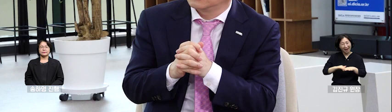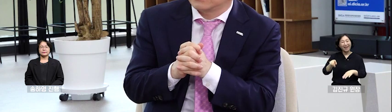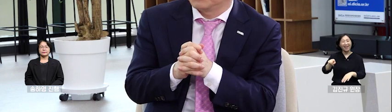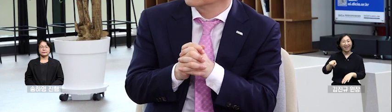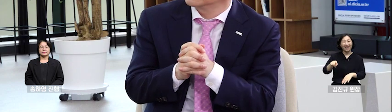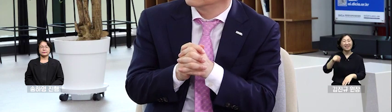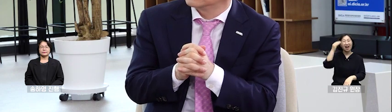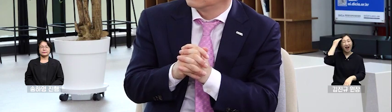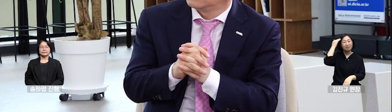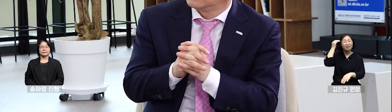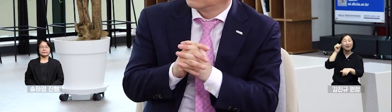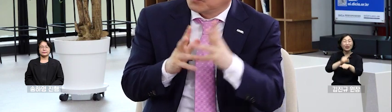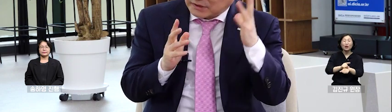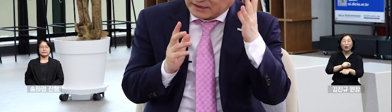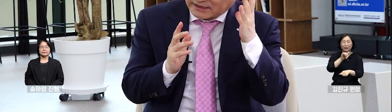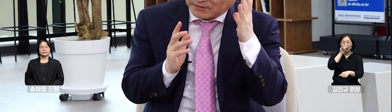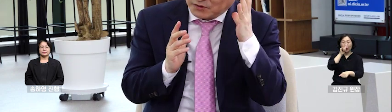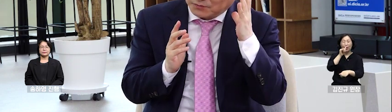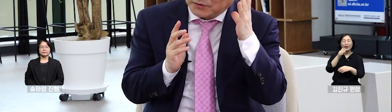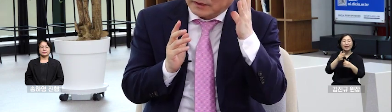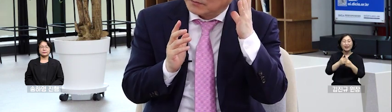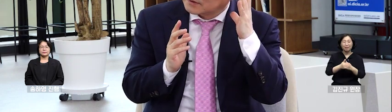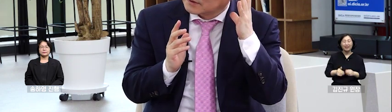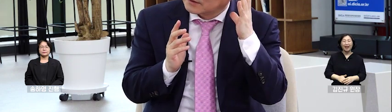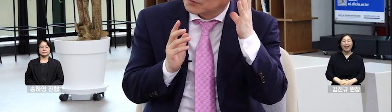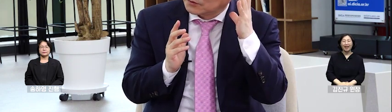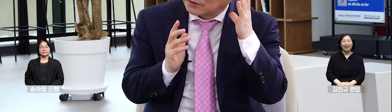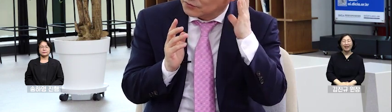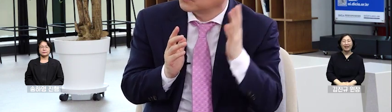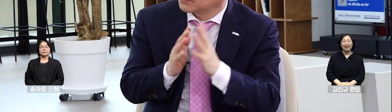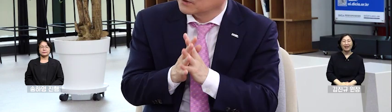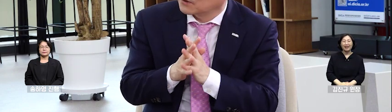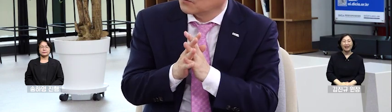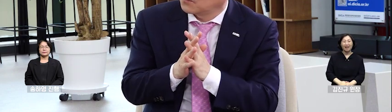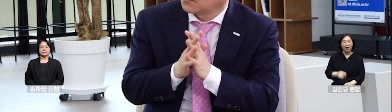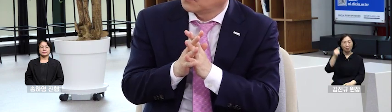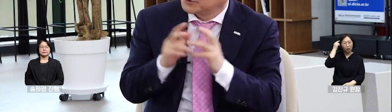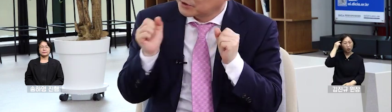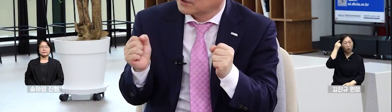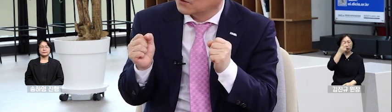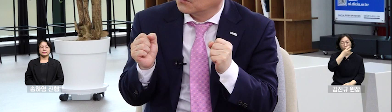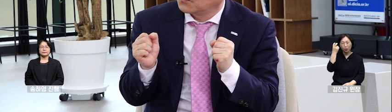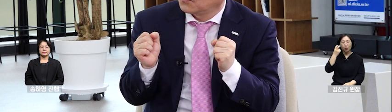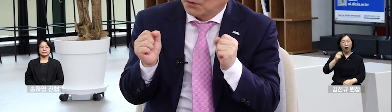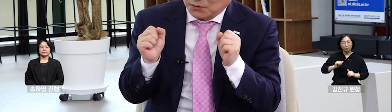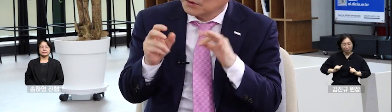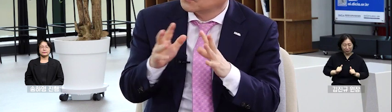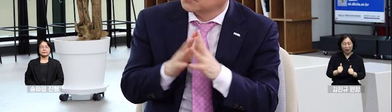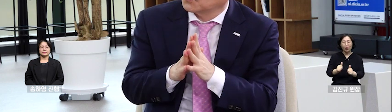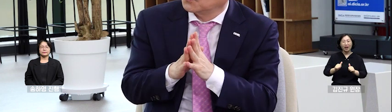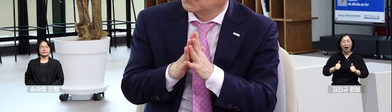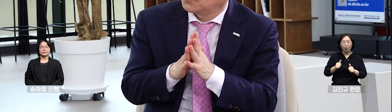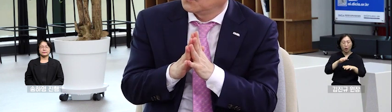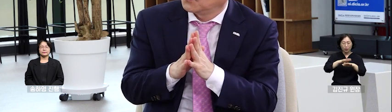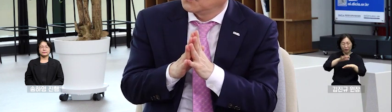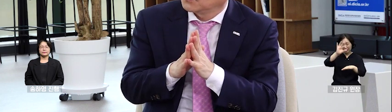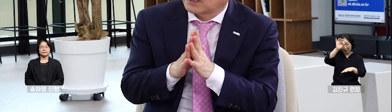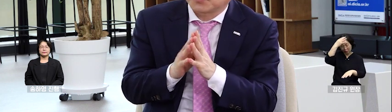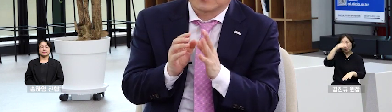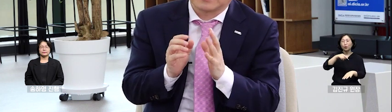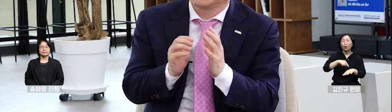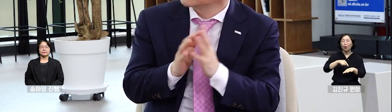않습니까 앞으로 저는 뭐 사실 대한민국 분들이 뭐 두뇌도 뛰어나고 부지런 하고 손기술 좋고